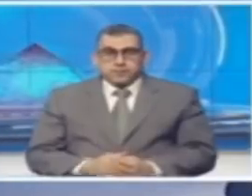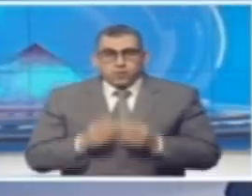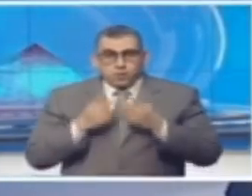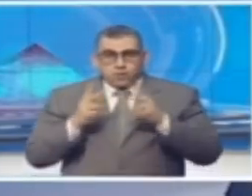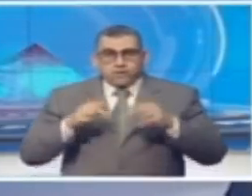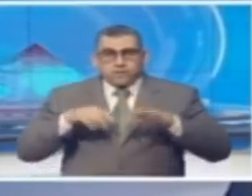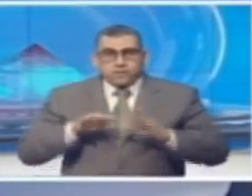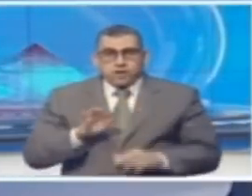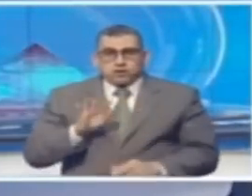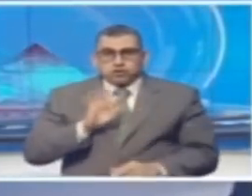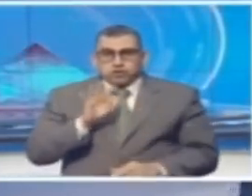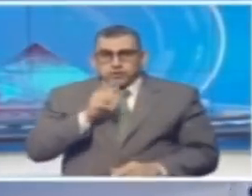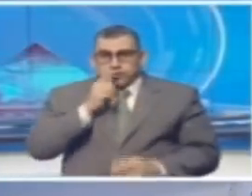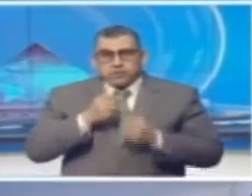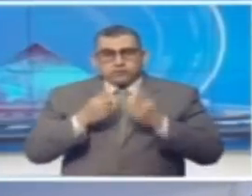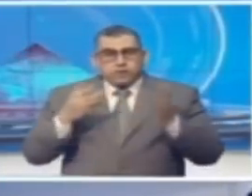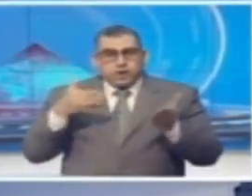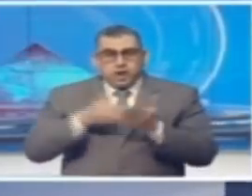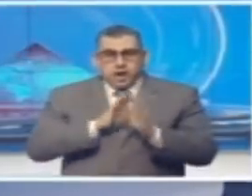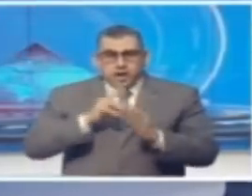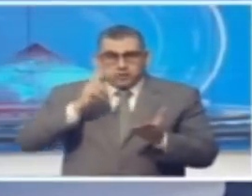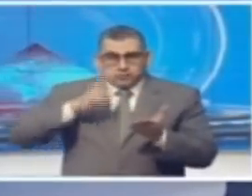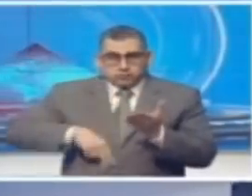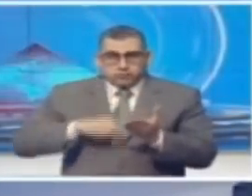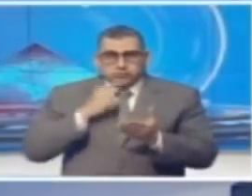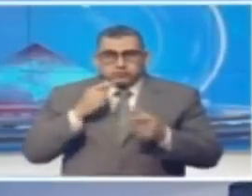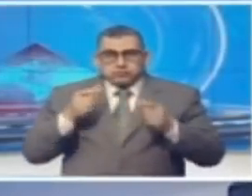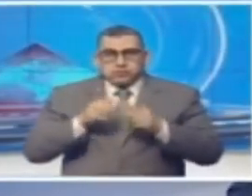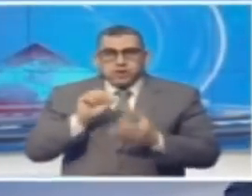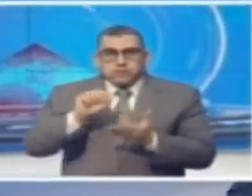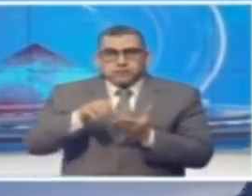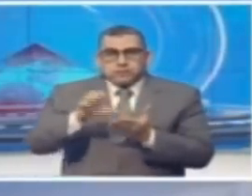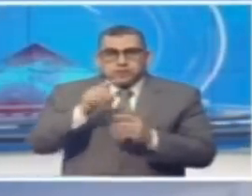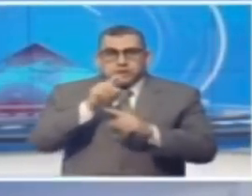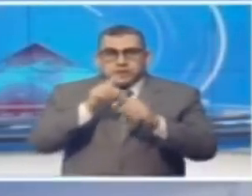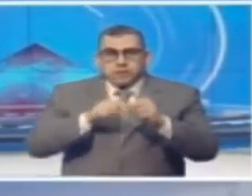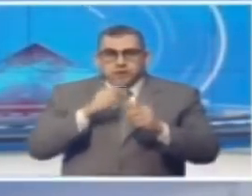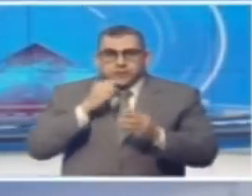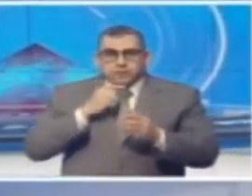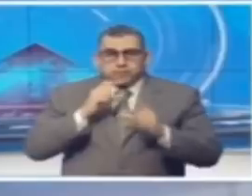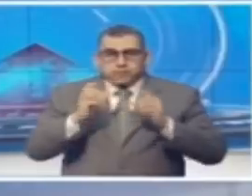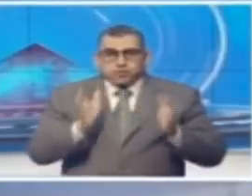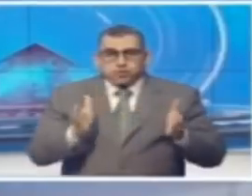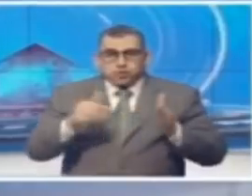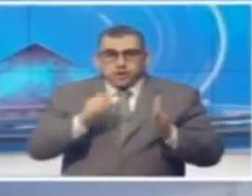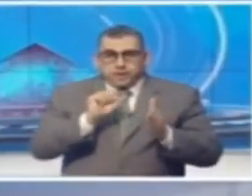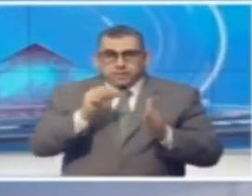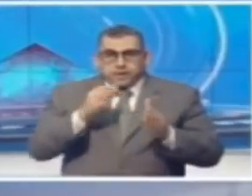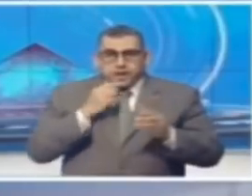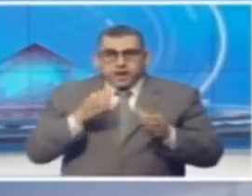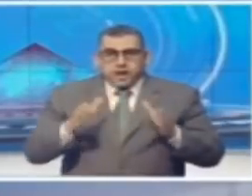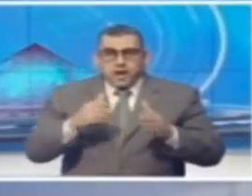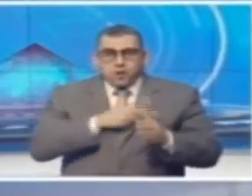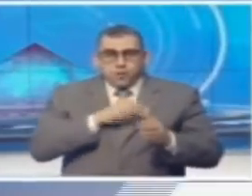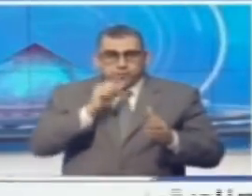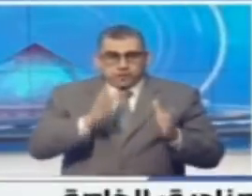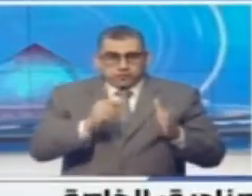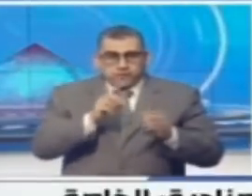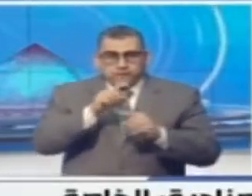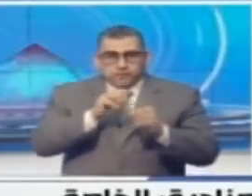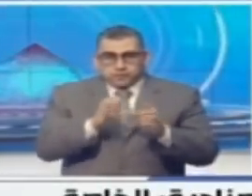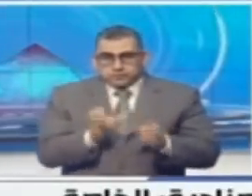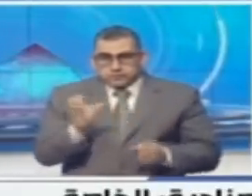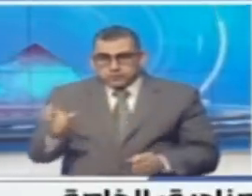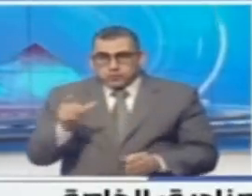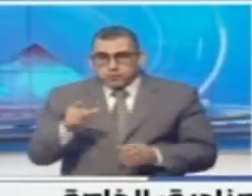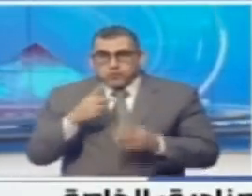وافق مجلس النواب نهائيا خلال الجلسة العامة على تخصيص نسبة من أرصدة الصناديق الخاصة للخزانة العامة للدولة،